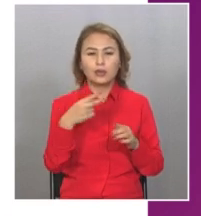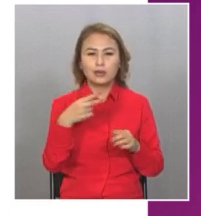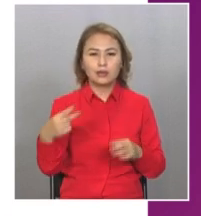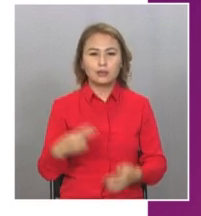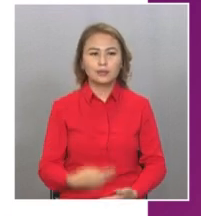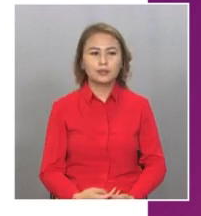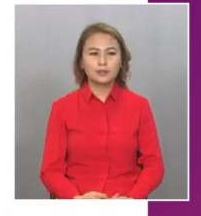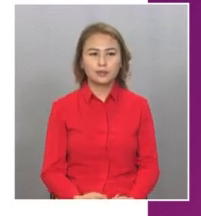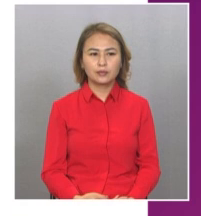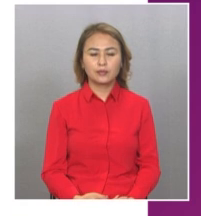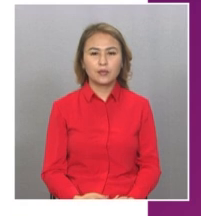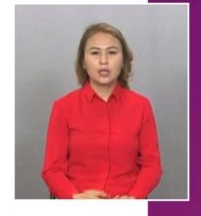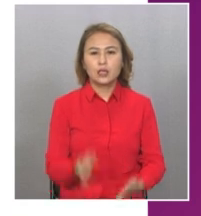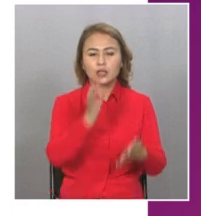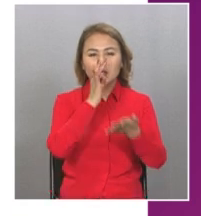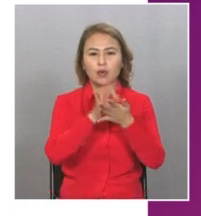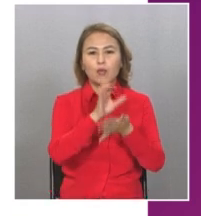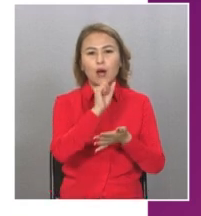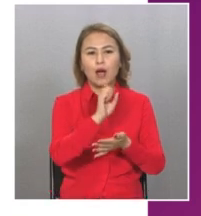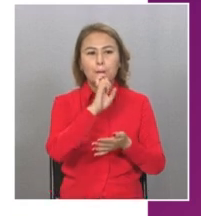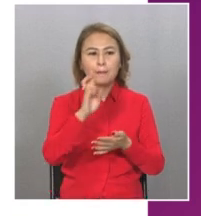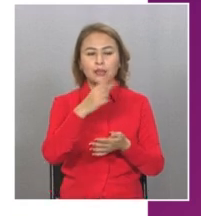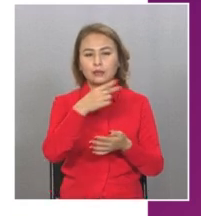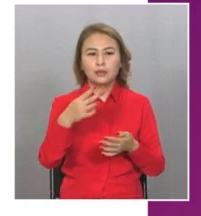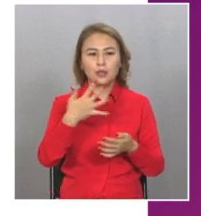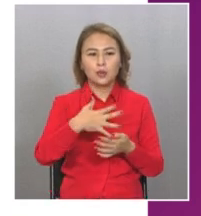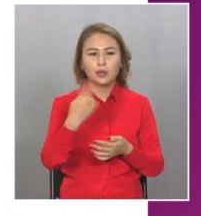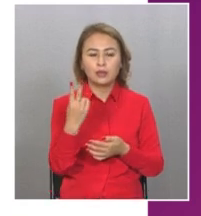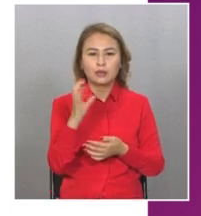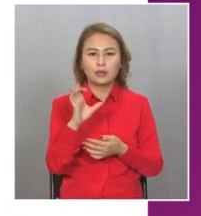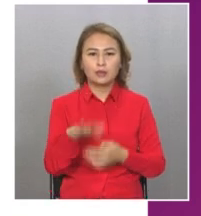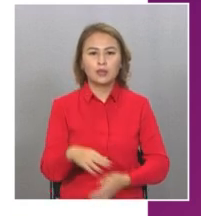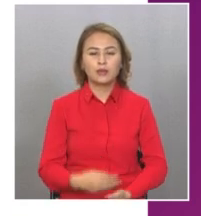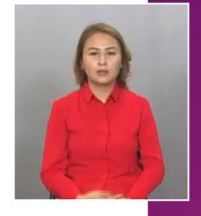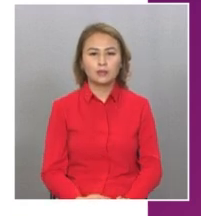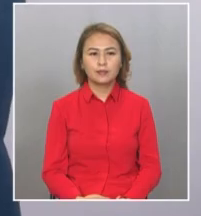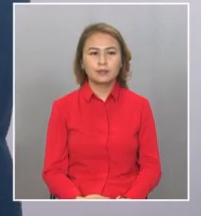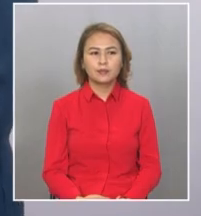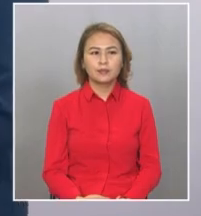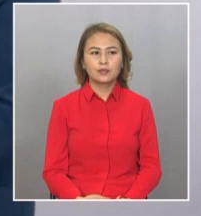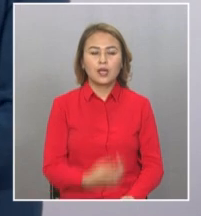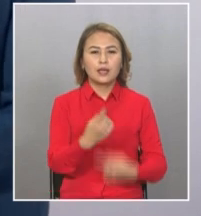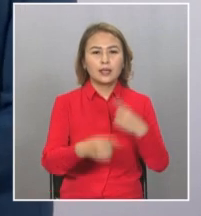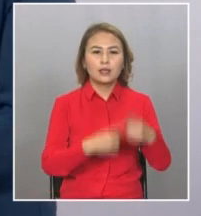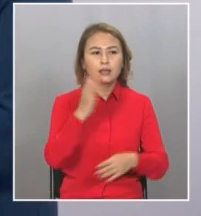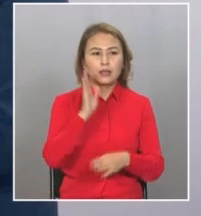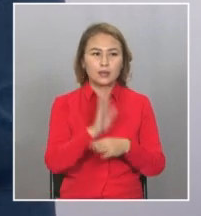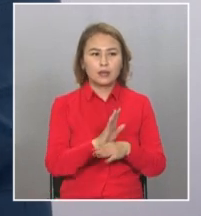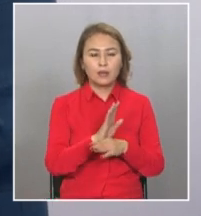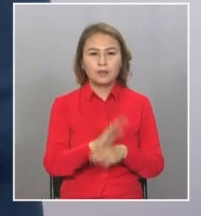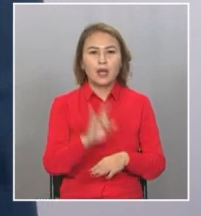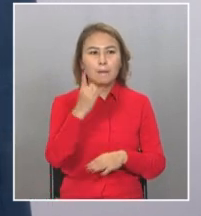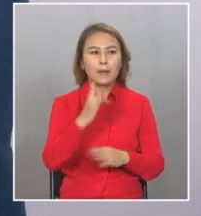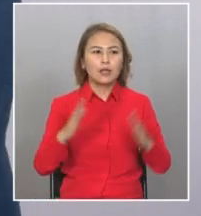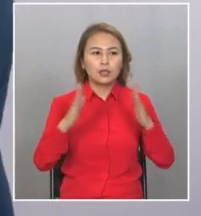екен. Жауабы АБ түбір астында 52 сантиметрге тең. Келесі тапсырма.